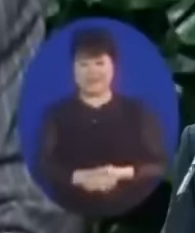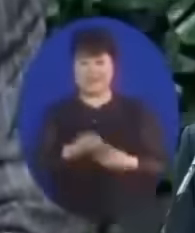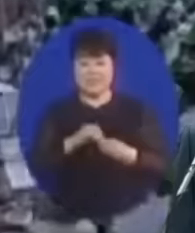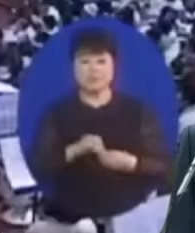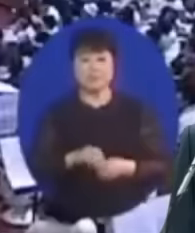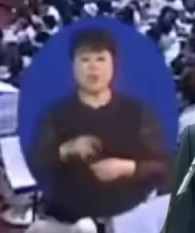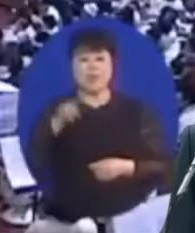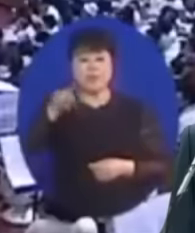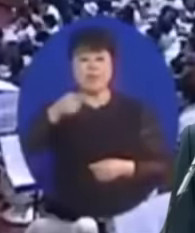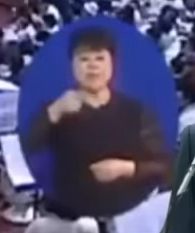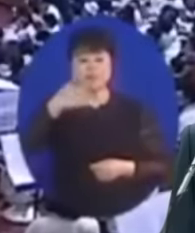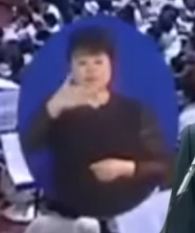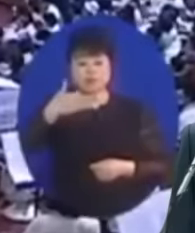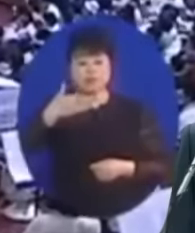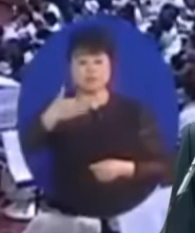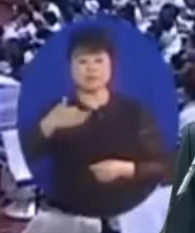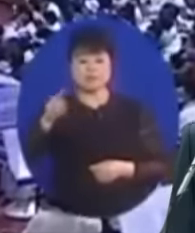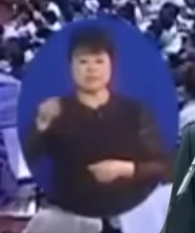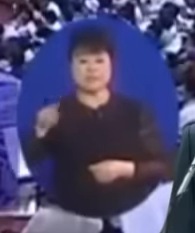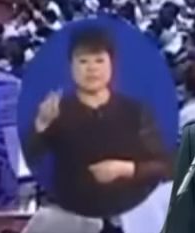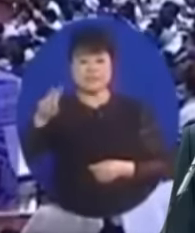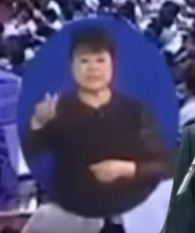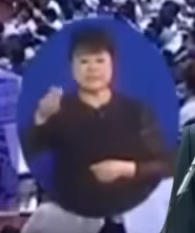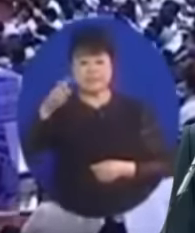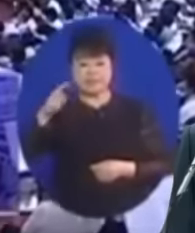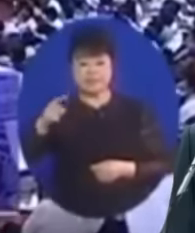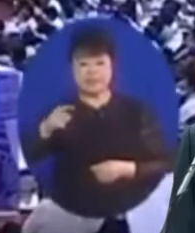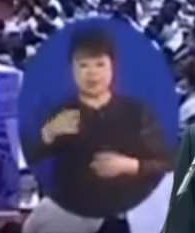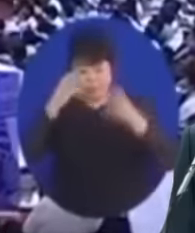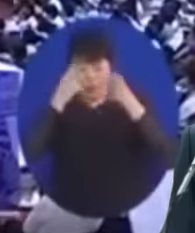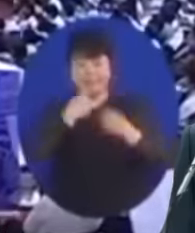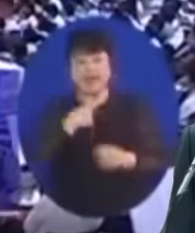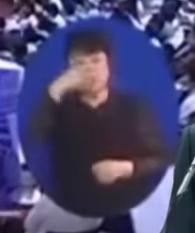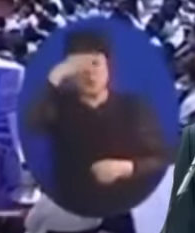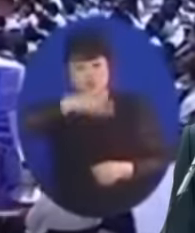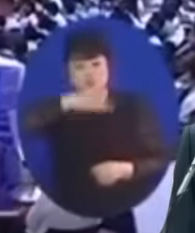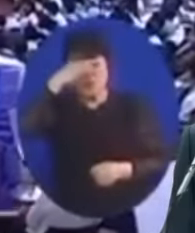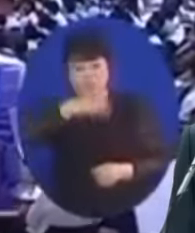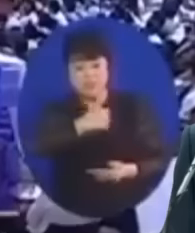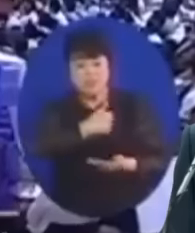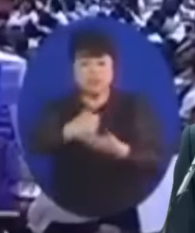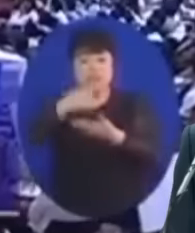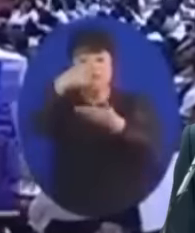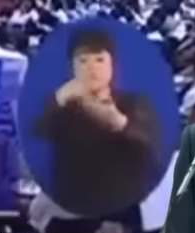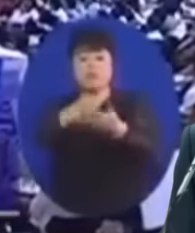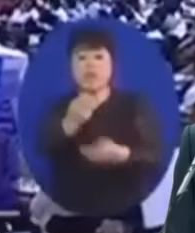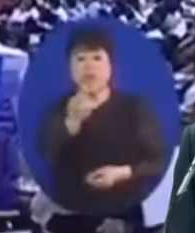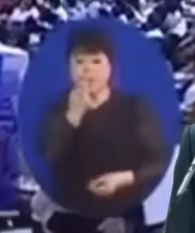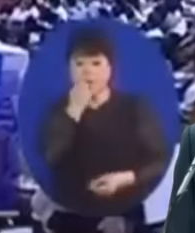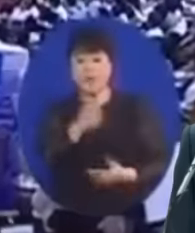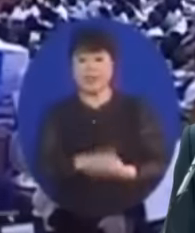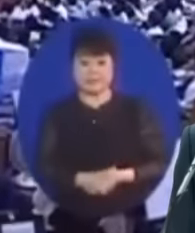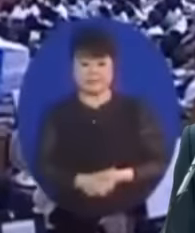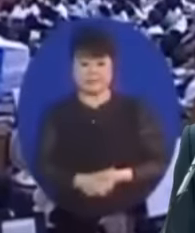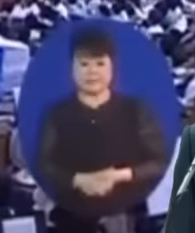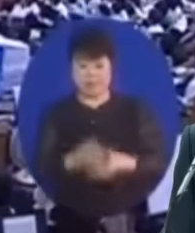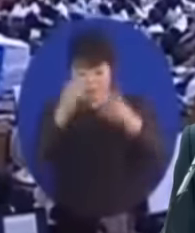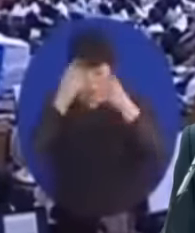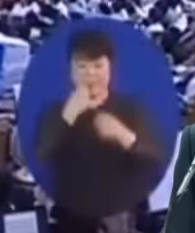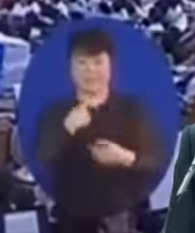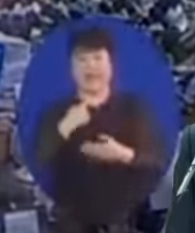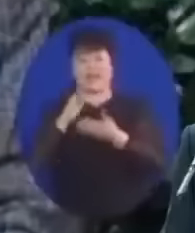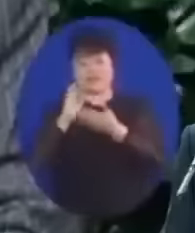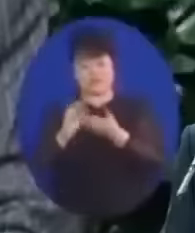시편 119편 71절에 고난당한 것이 내게 유익이라. 이로 말미암아 주의 율례를 배우게 되나. 고난당하고